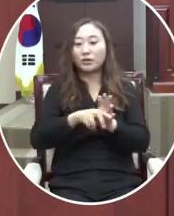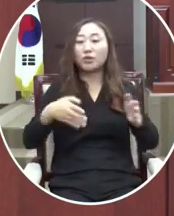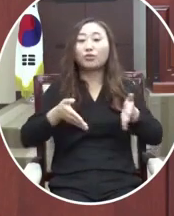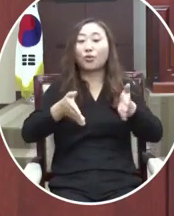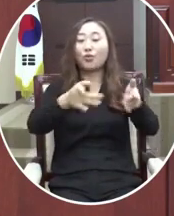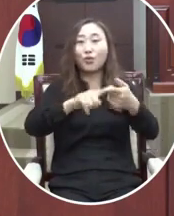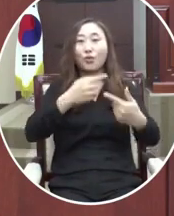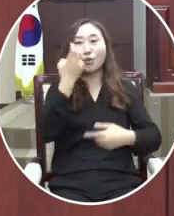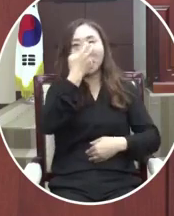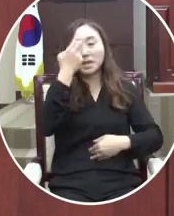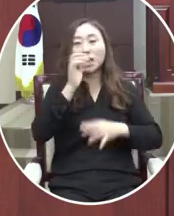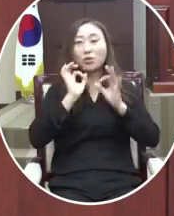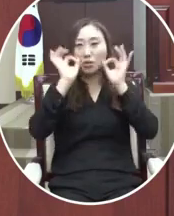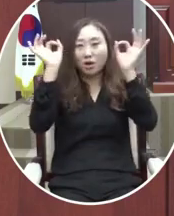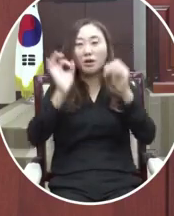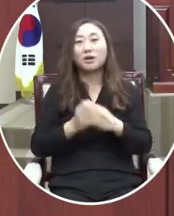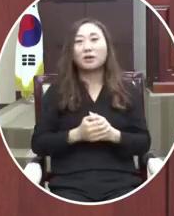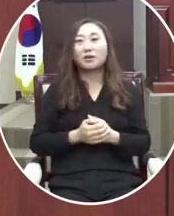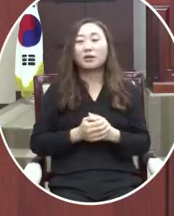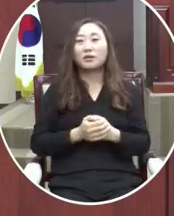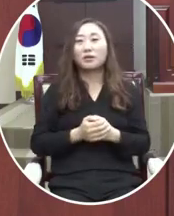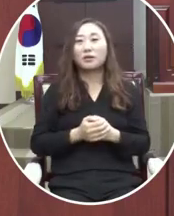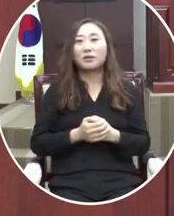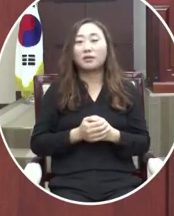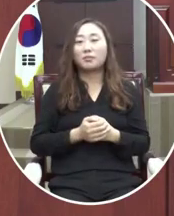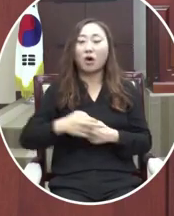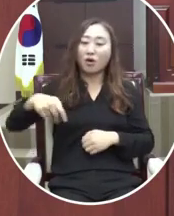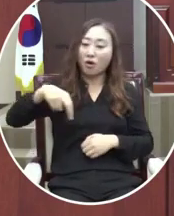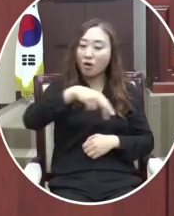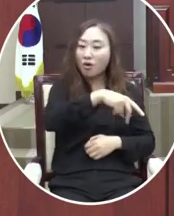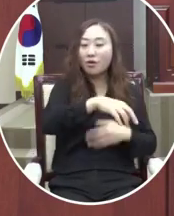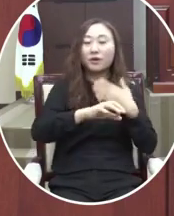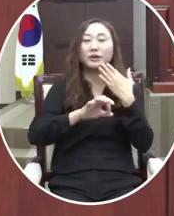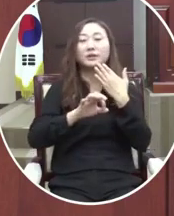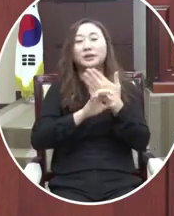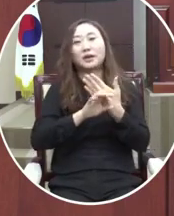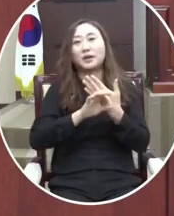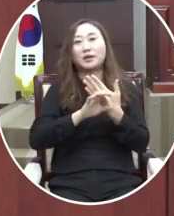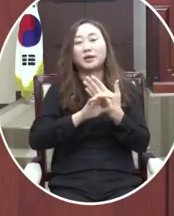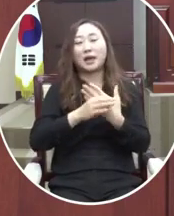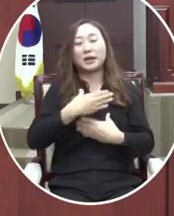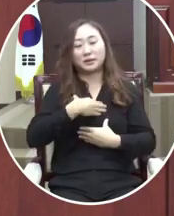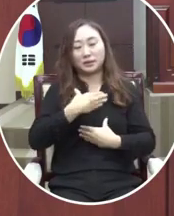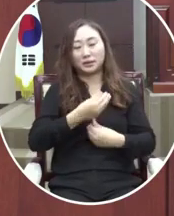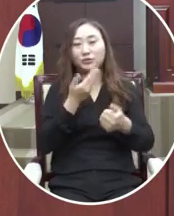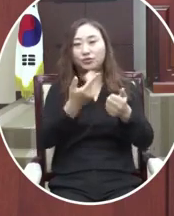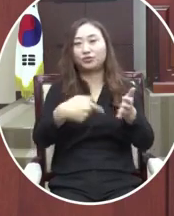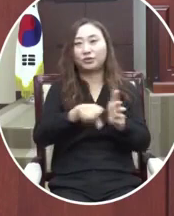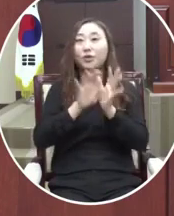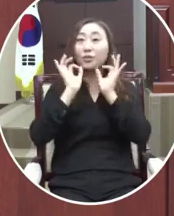도로 관리에 지속적으로 노력해 보행 천국 도시의 명성을 나가도록